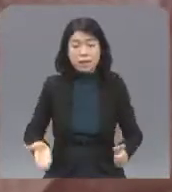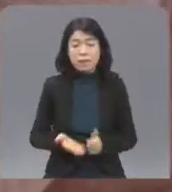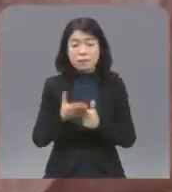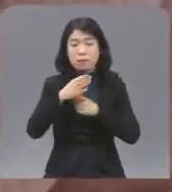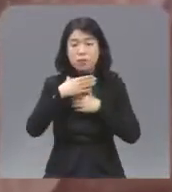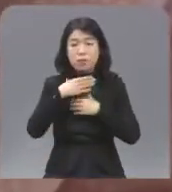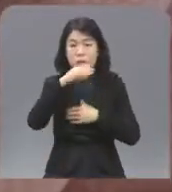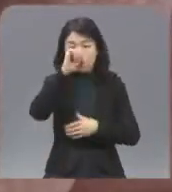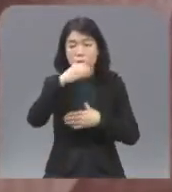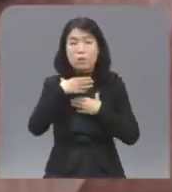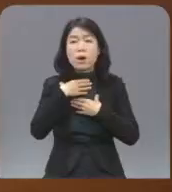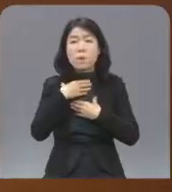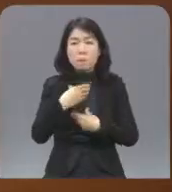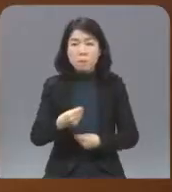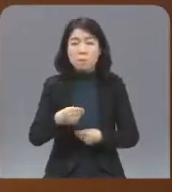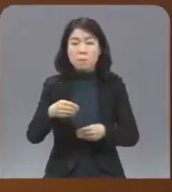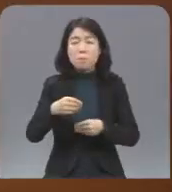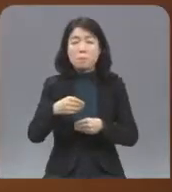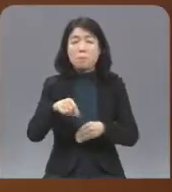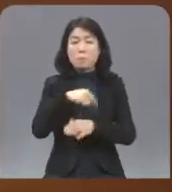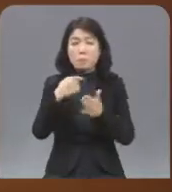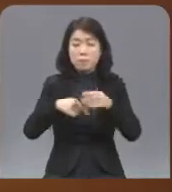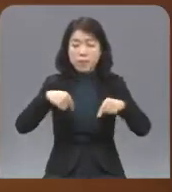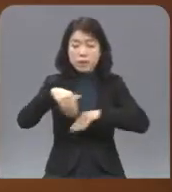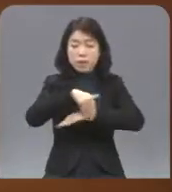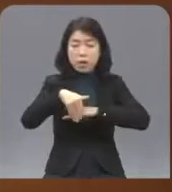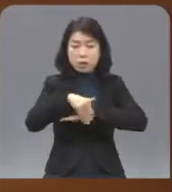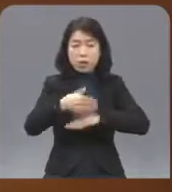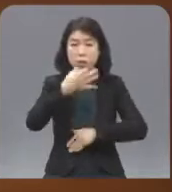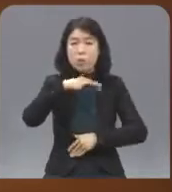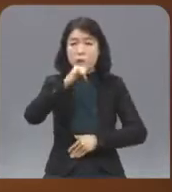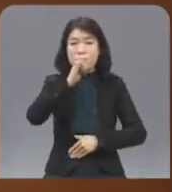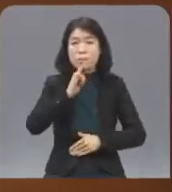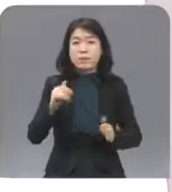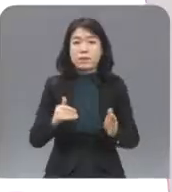맘 편한 광주 정책이 효과를 내고 있는 것으로 분석했습니다